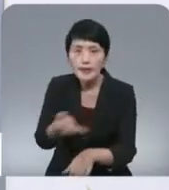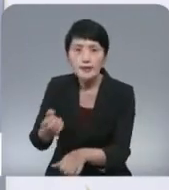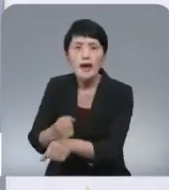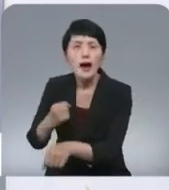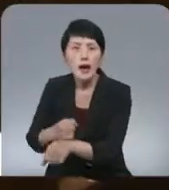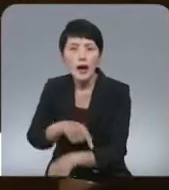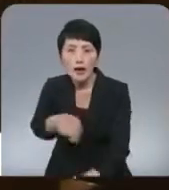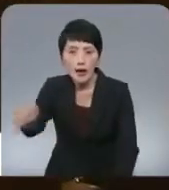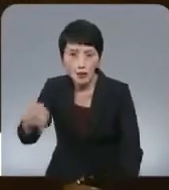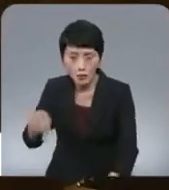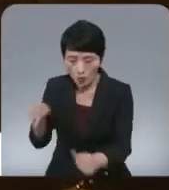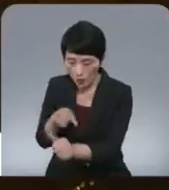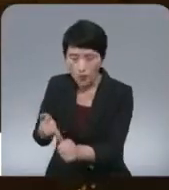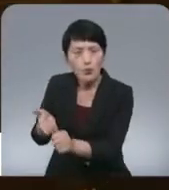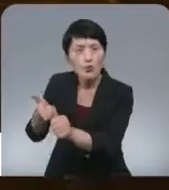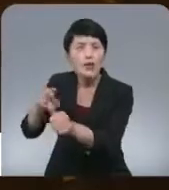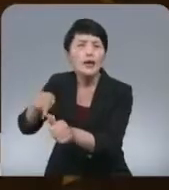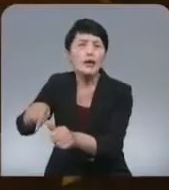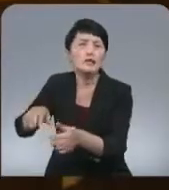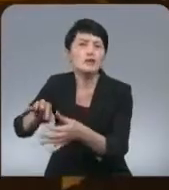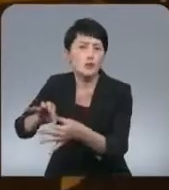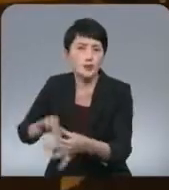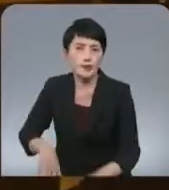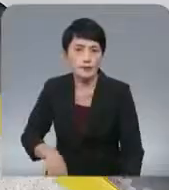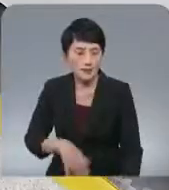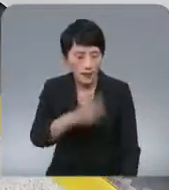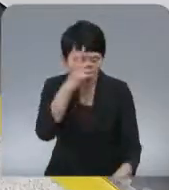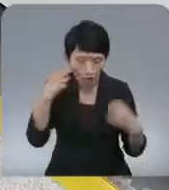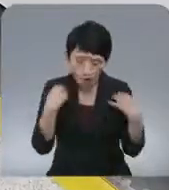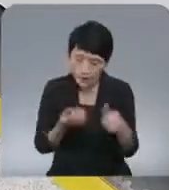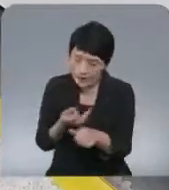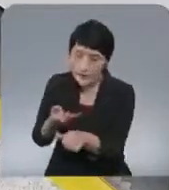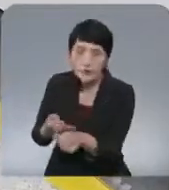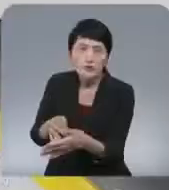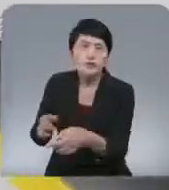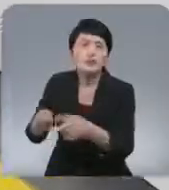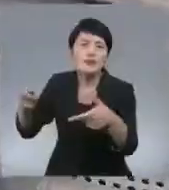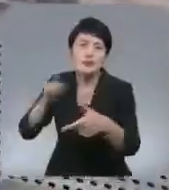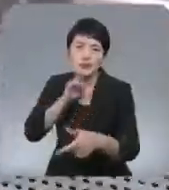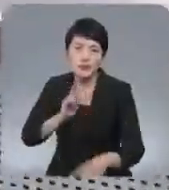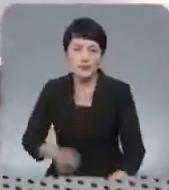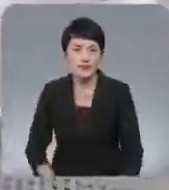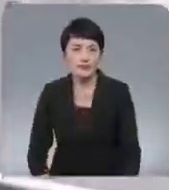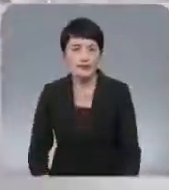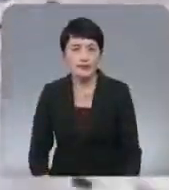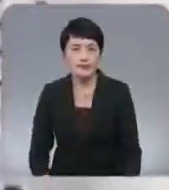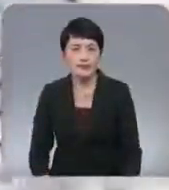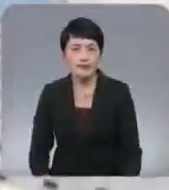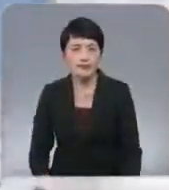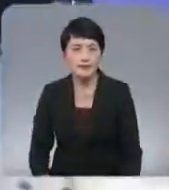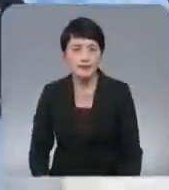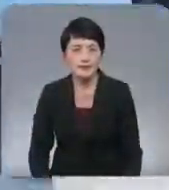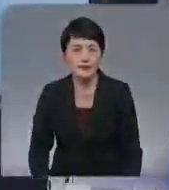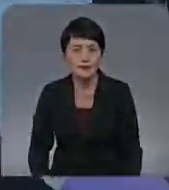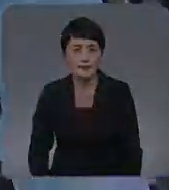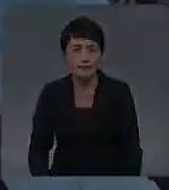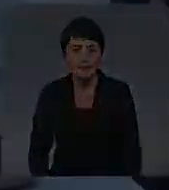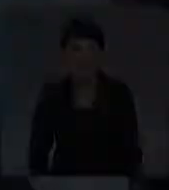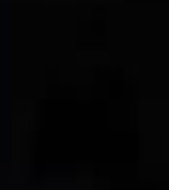province en mettant en place une consultation publique privée chargée de cette question et d'augmenter considérablement les soutiens financiers en leur